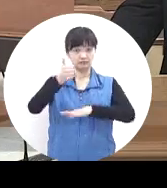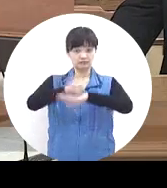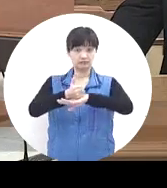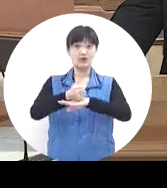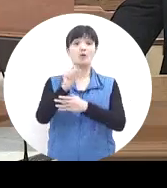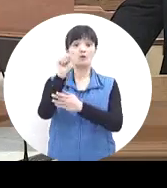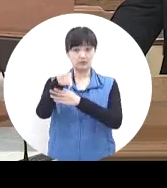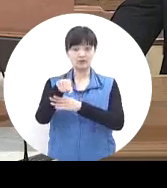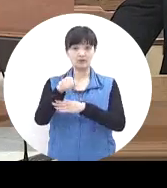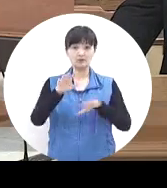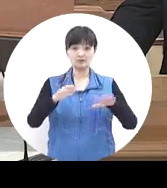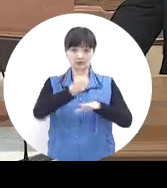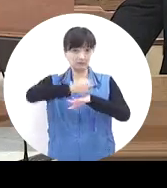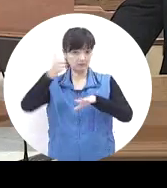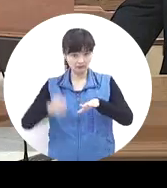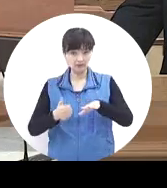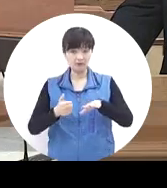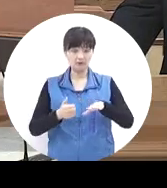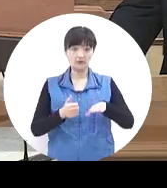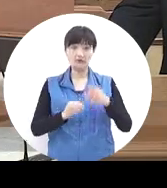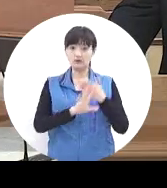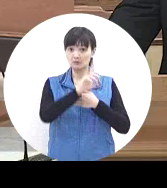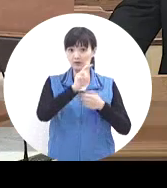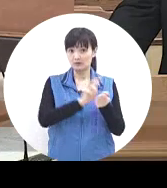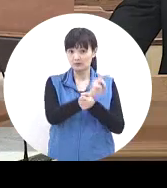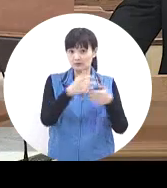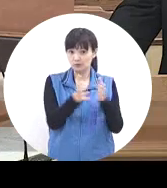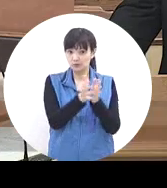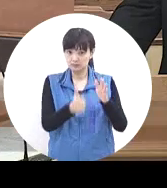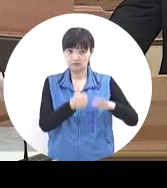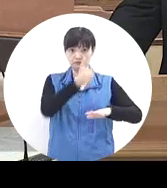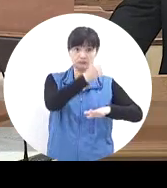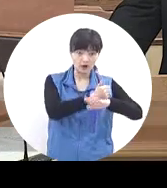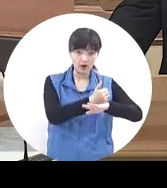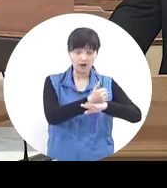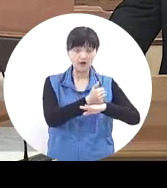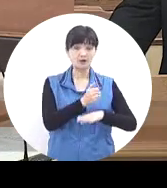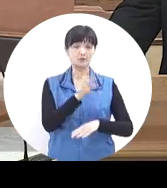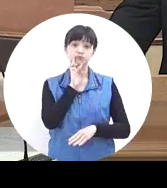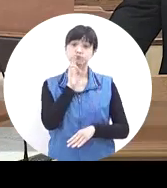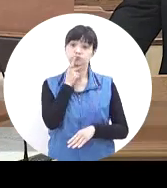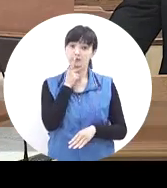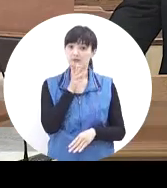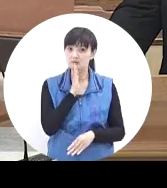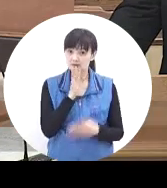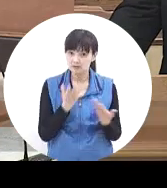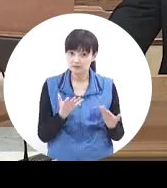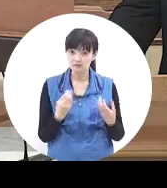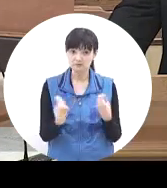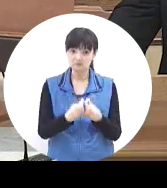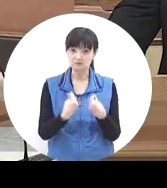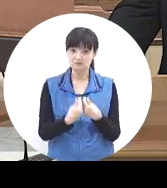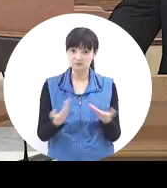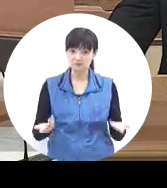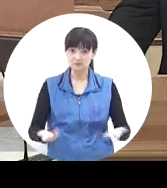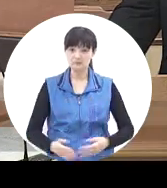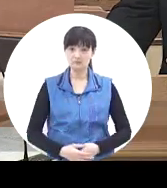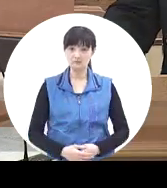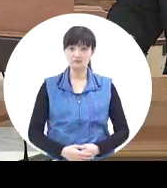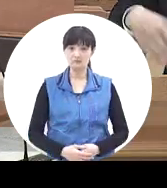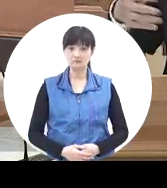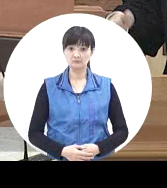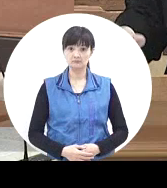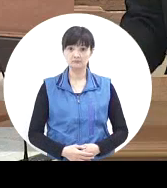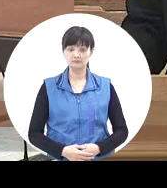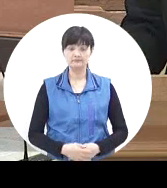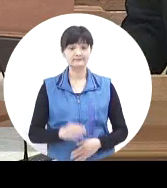点还是同一个党执政，是这样吗？ 是啊，目前是有碰到这样一个。 那市长，那你打算怎么处理呢？ 其实我们现在一直